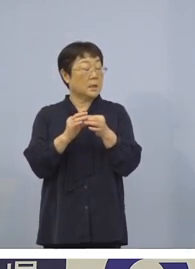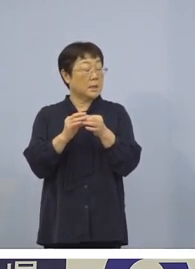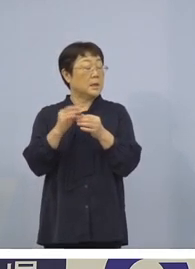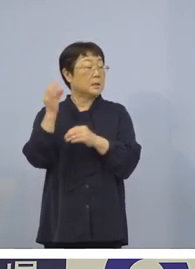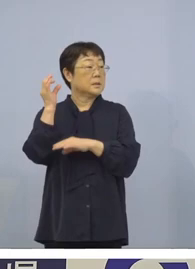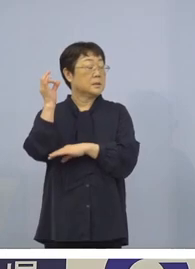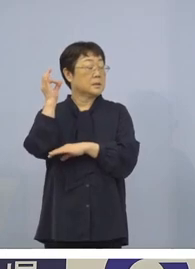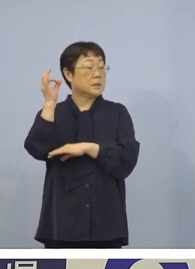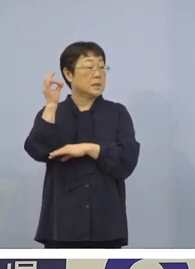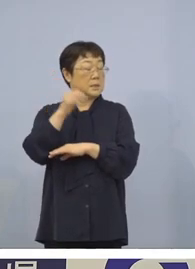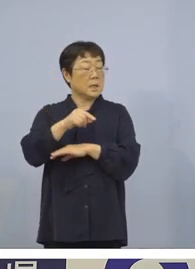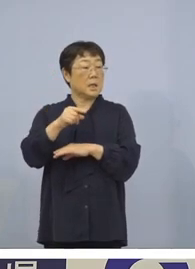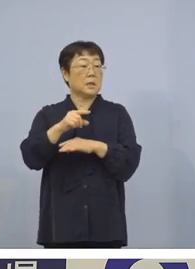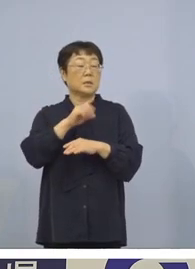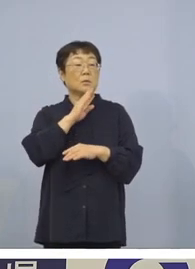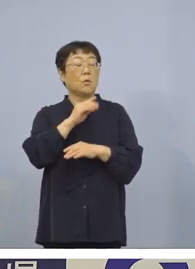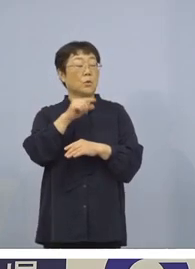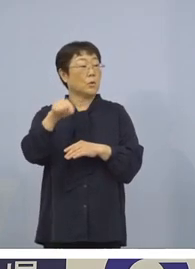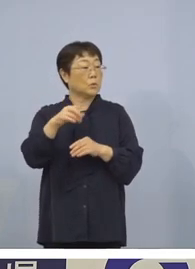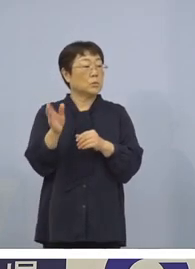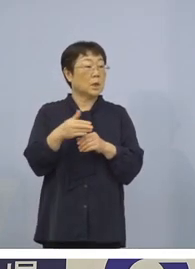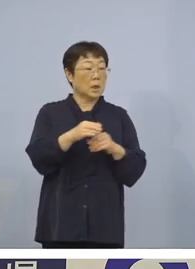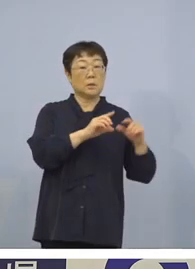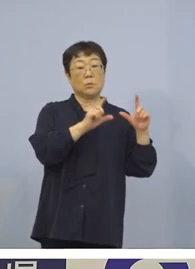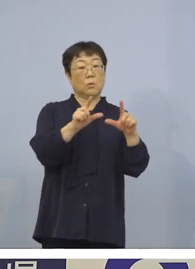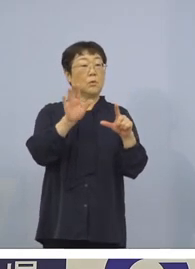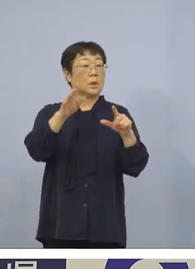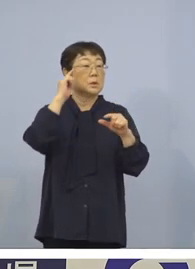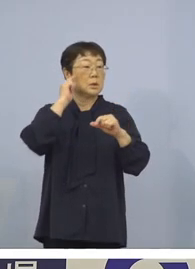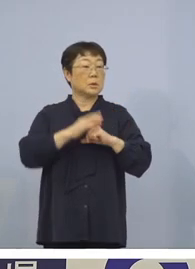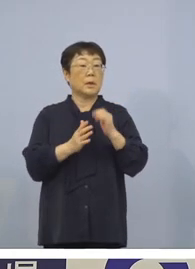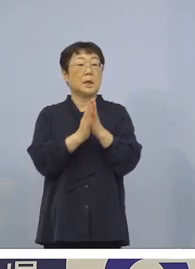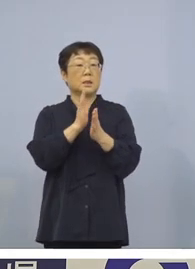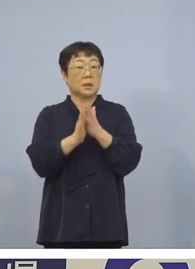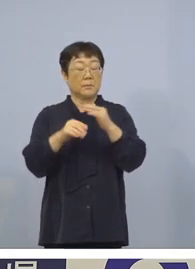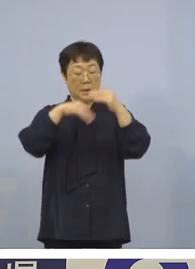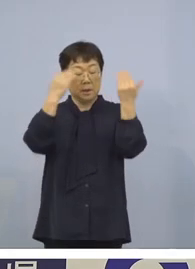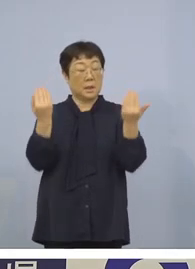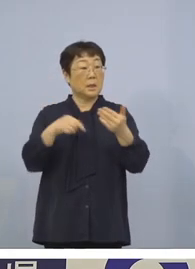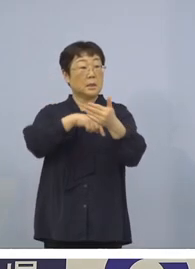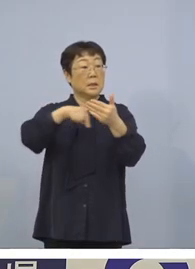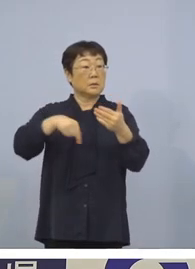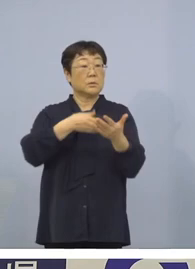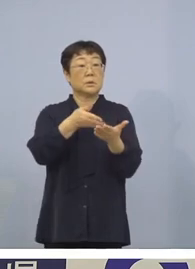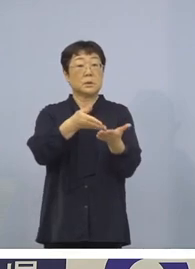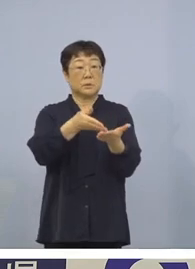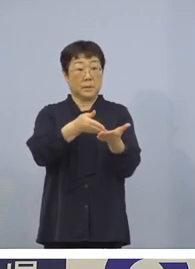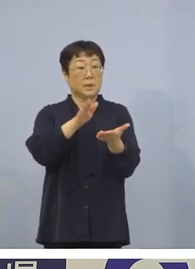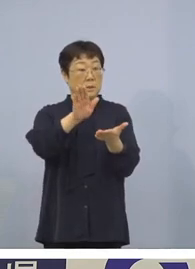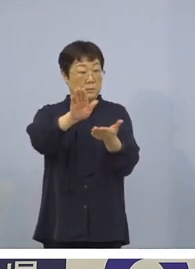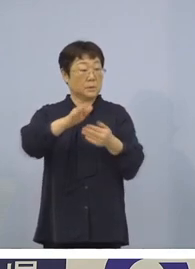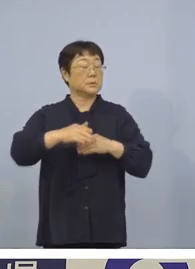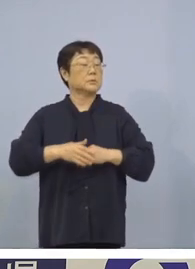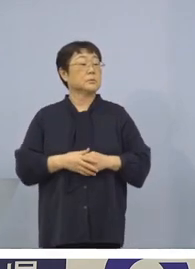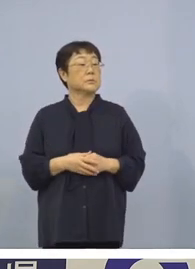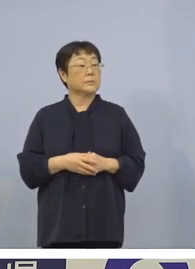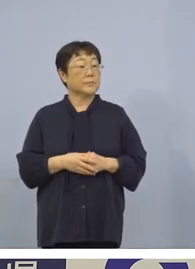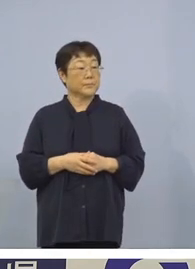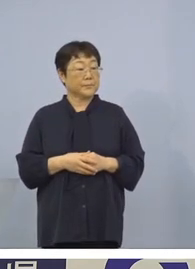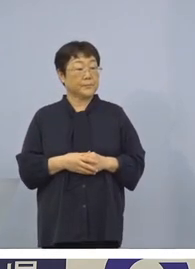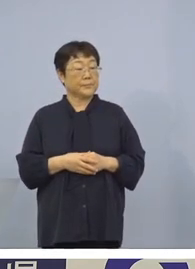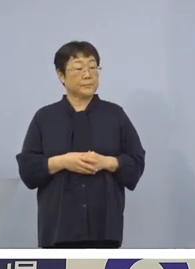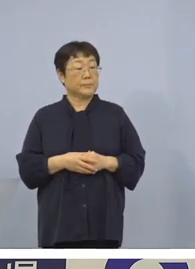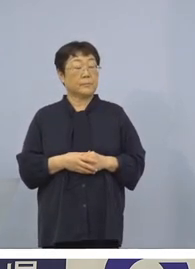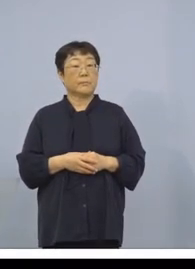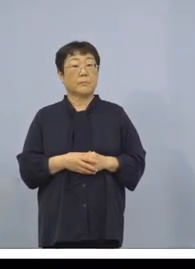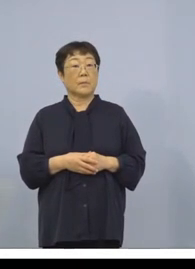からまた広報からの説明があったと思いますが、改めて概略をご説明します。はい、